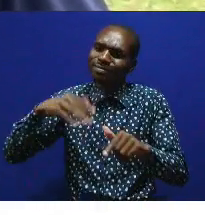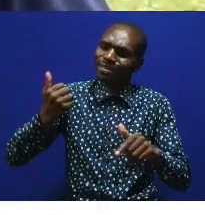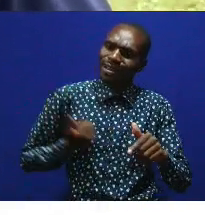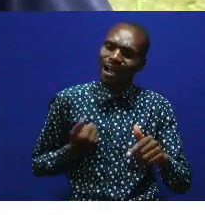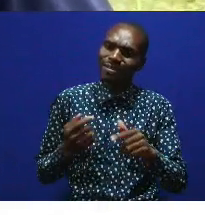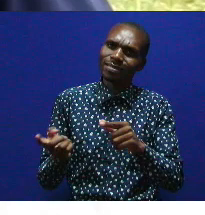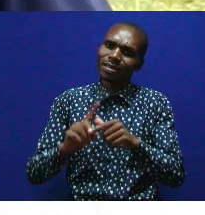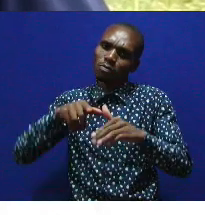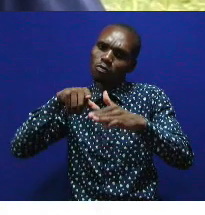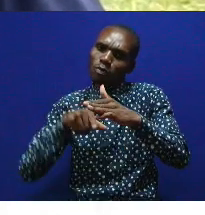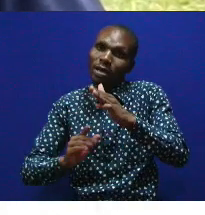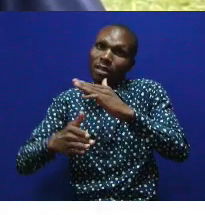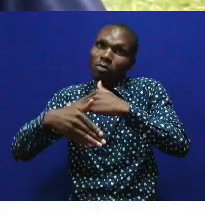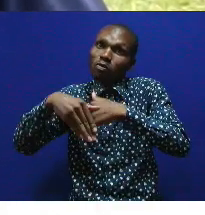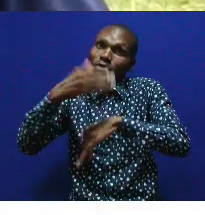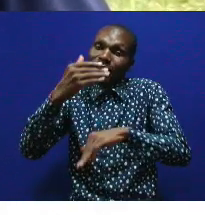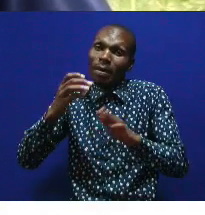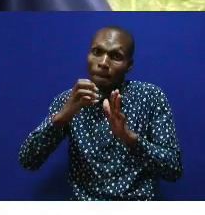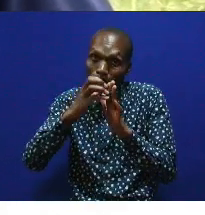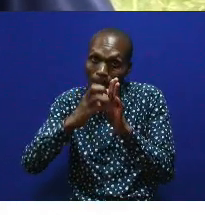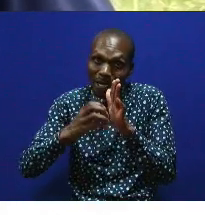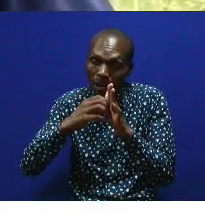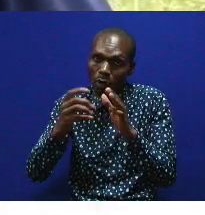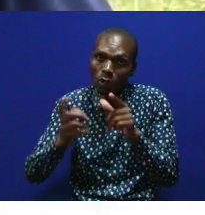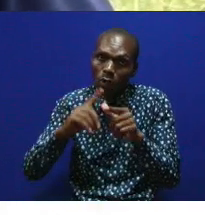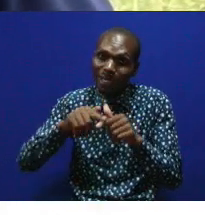University huko machakos